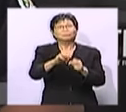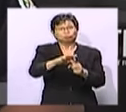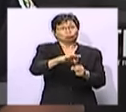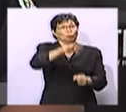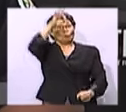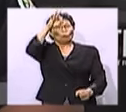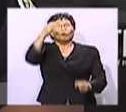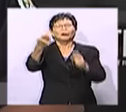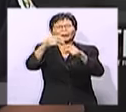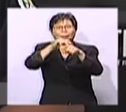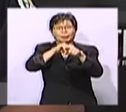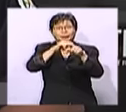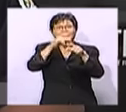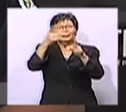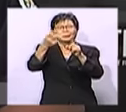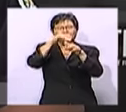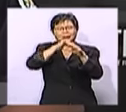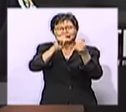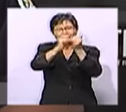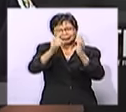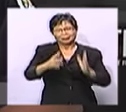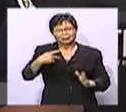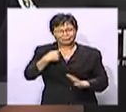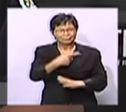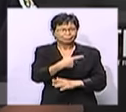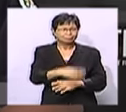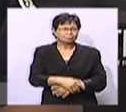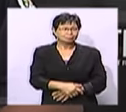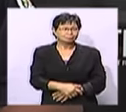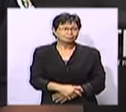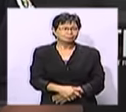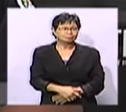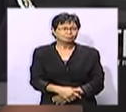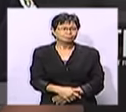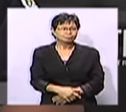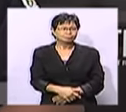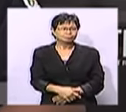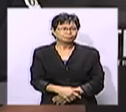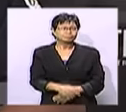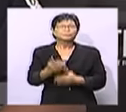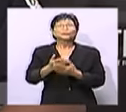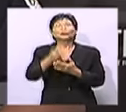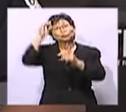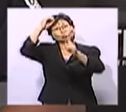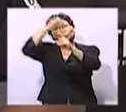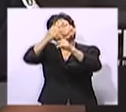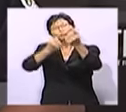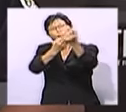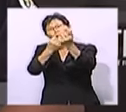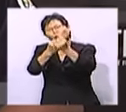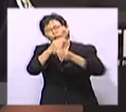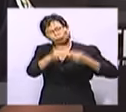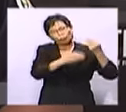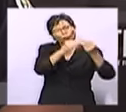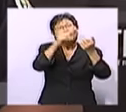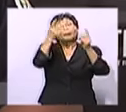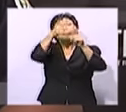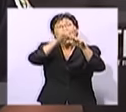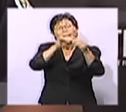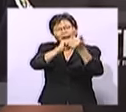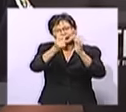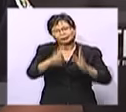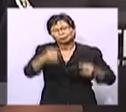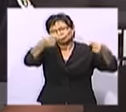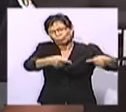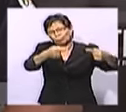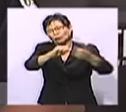kepada apa dia atlet-atlet kita lah. Cadangan ini bertujuan untuk memberi sokongan moral kepada atlet yang akan